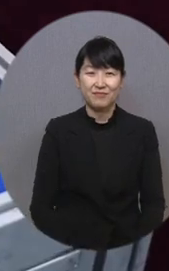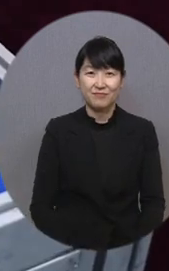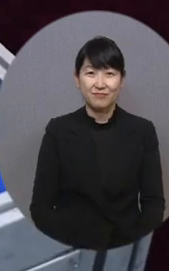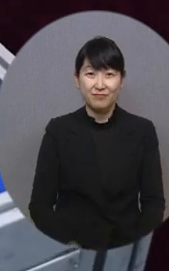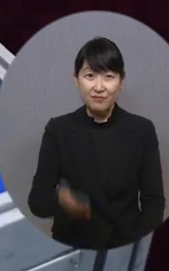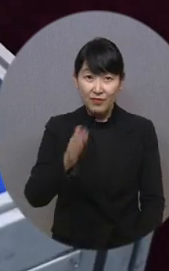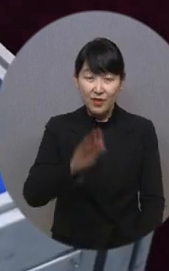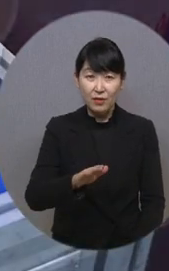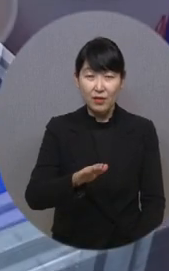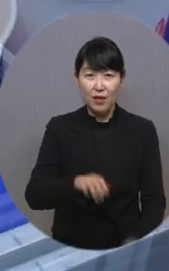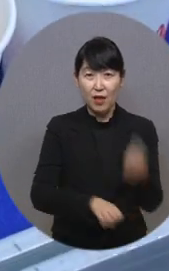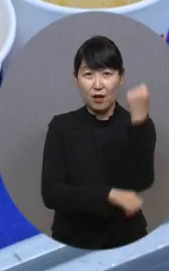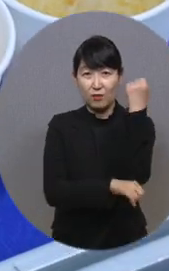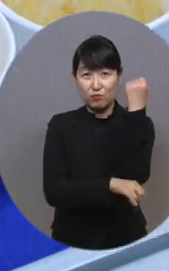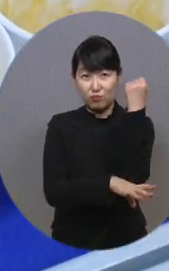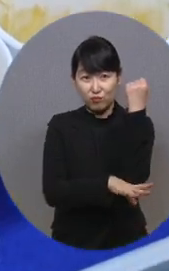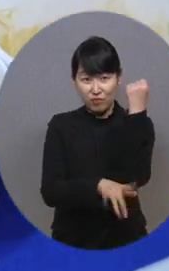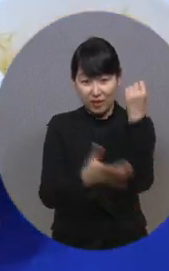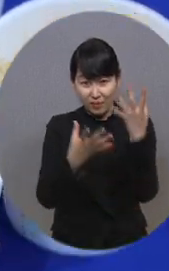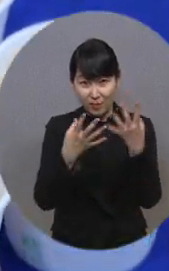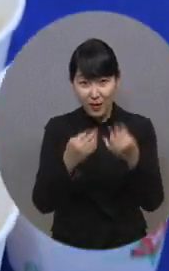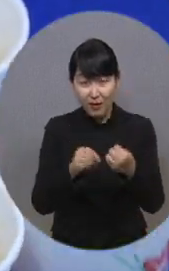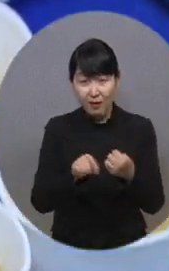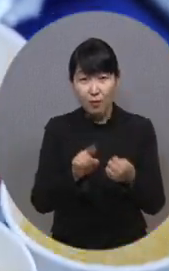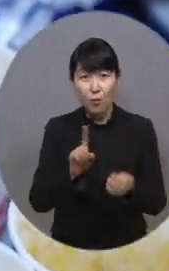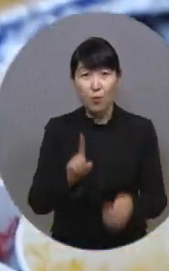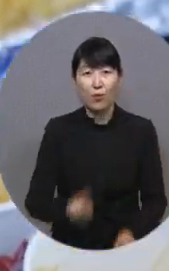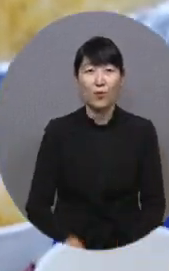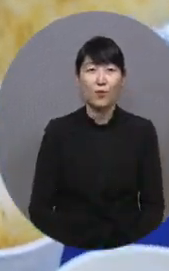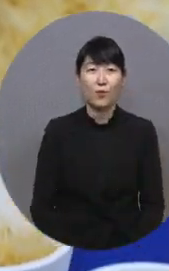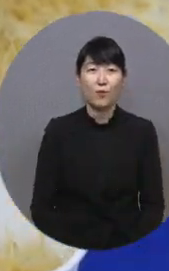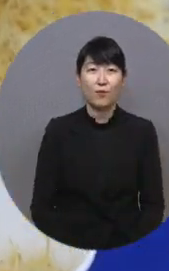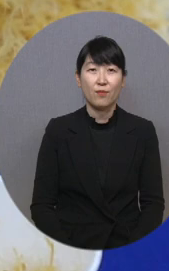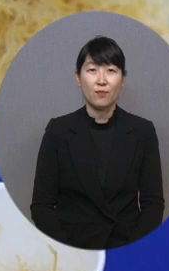근데 뿌리만 무성한 무언가가 있었는데요.